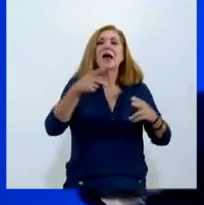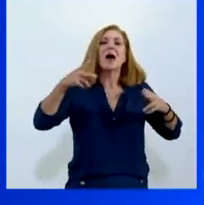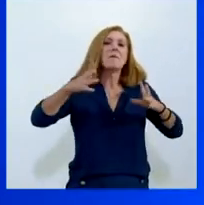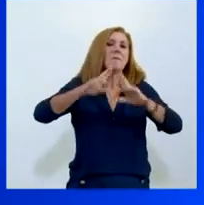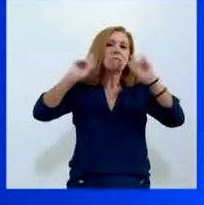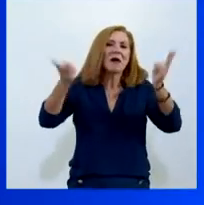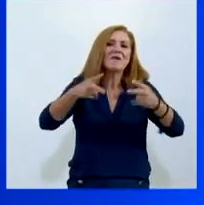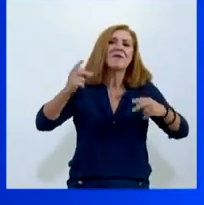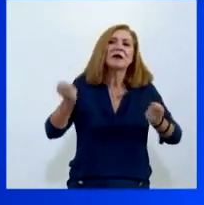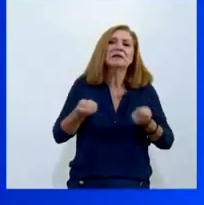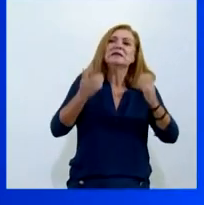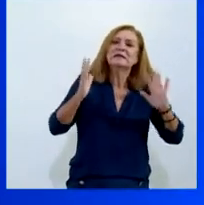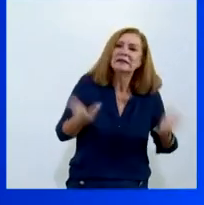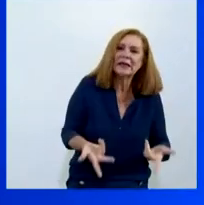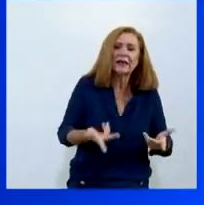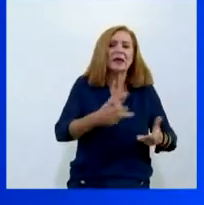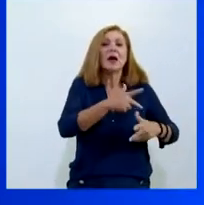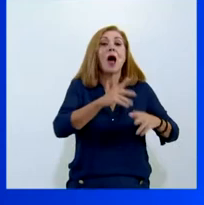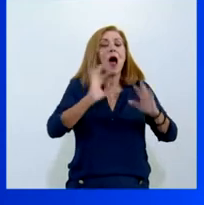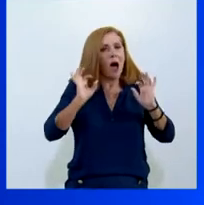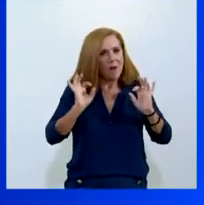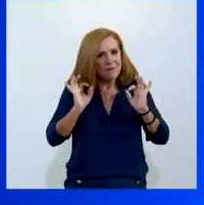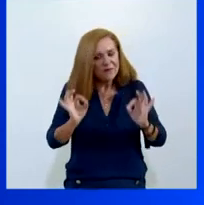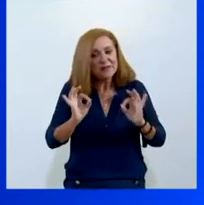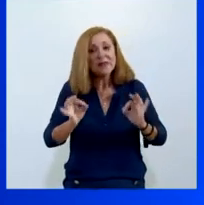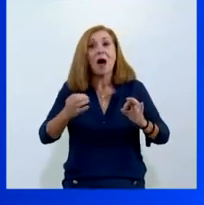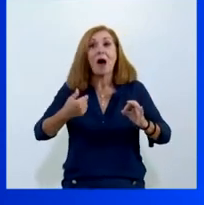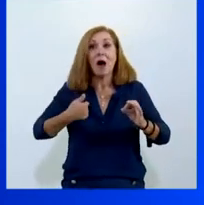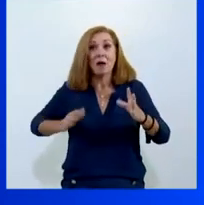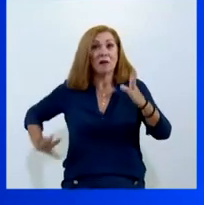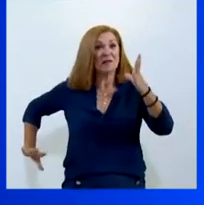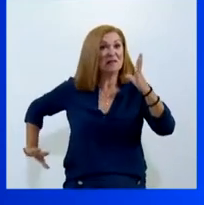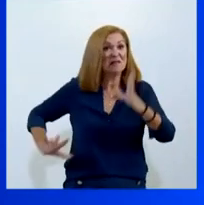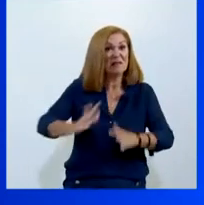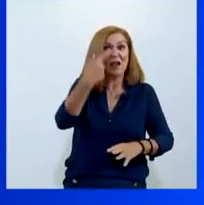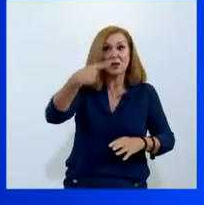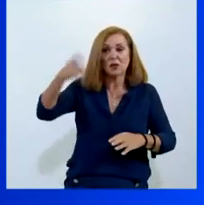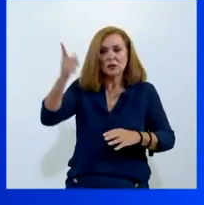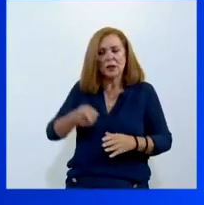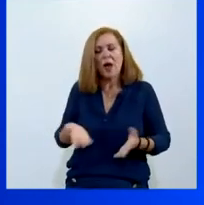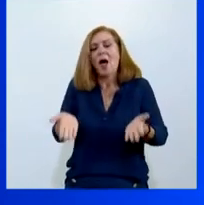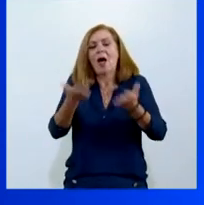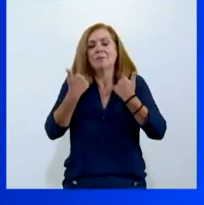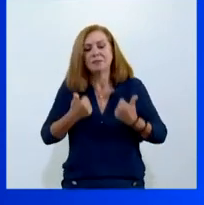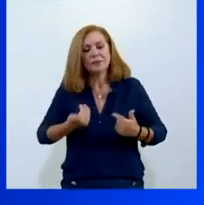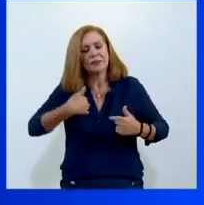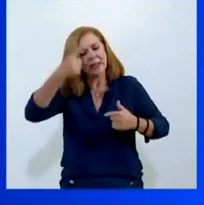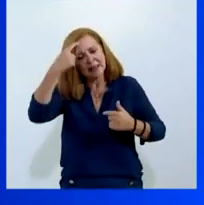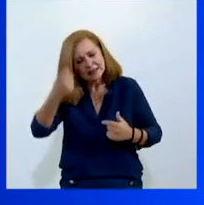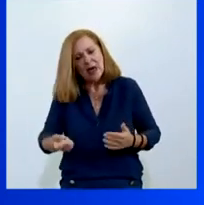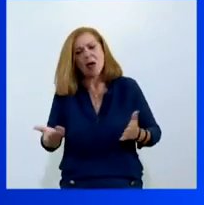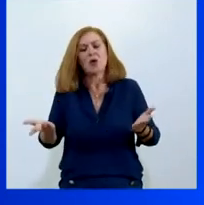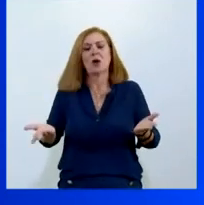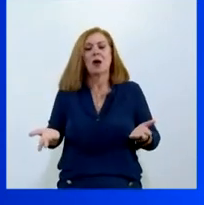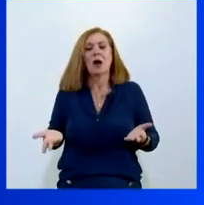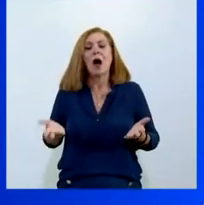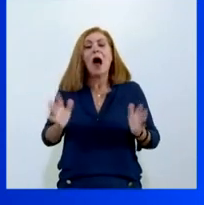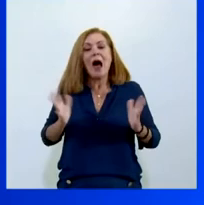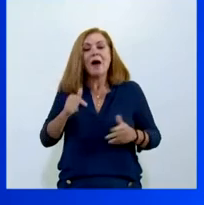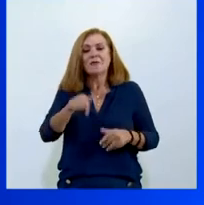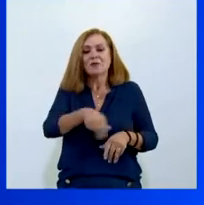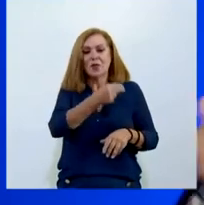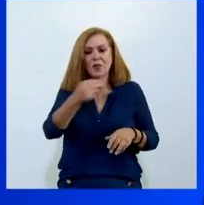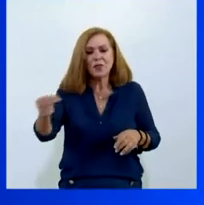κάνουν οι αποκεντρωμένες διοικήσεις. Δεν έχουμε κάνει ακόμα την πρόοδο την οποία θα θέλαμε σε αυτό το επίπεδο. Και είναι ένα ζήτημα το